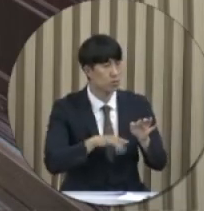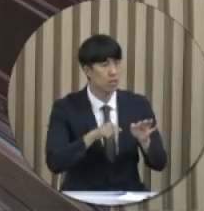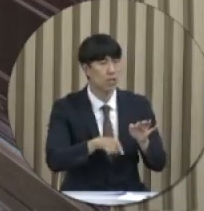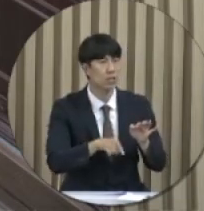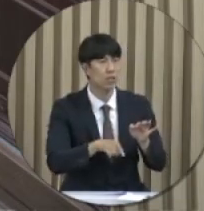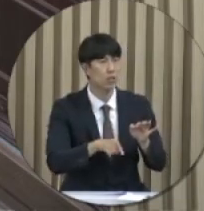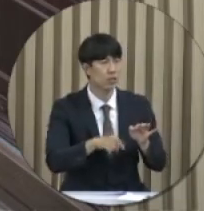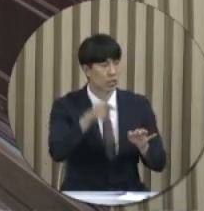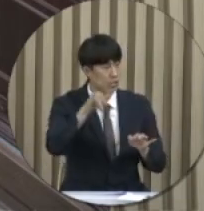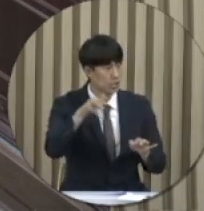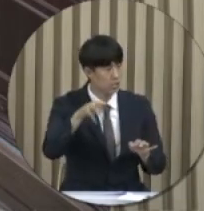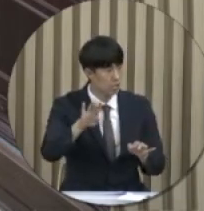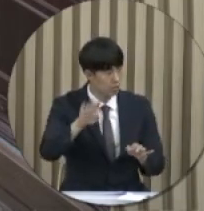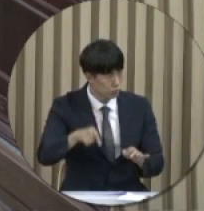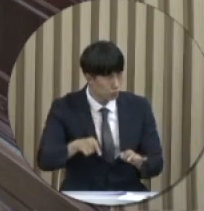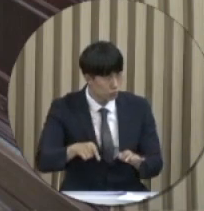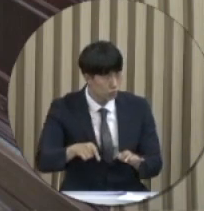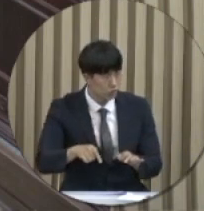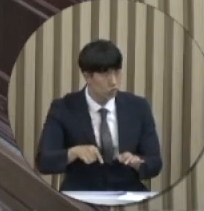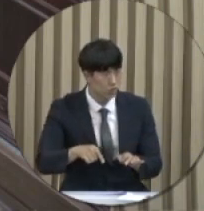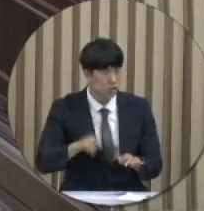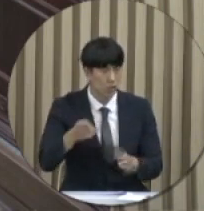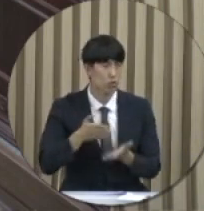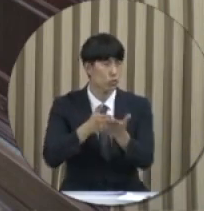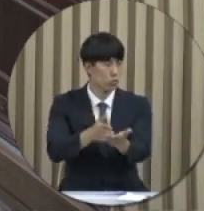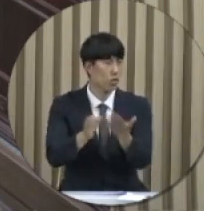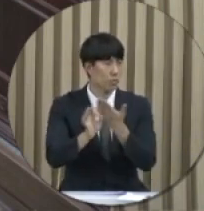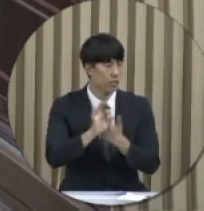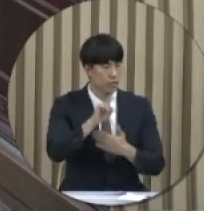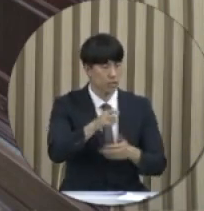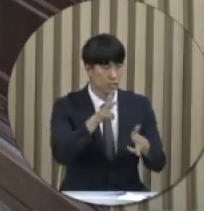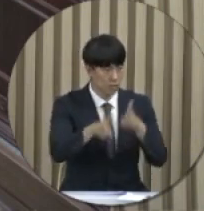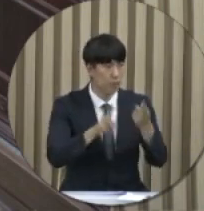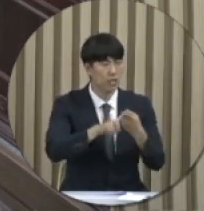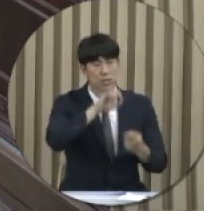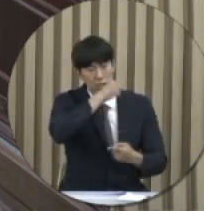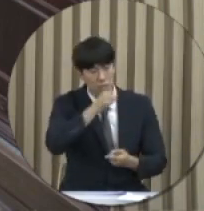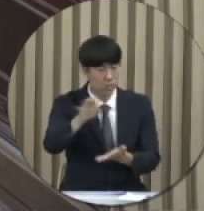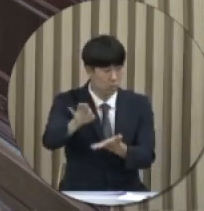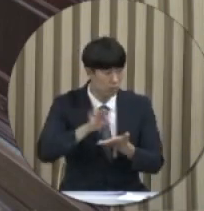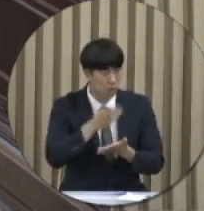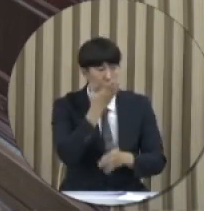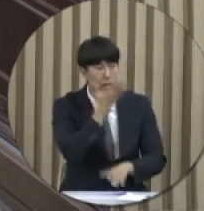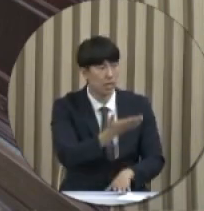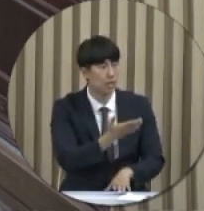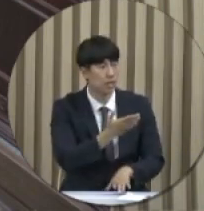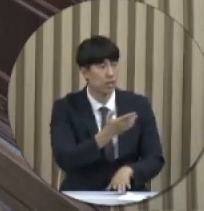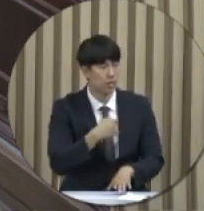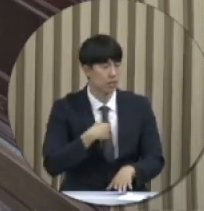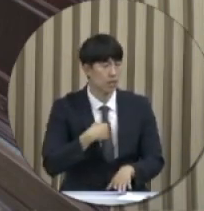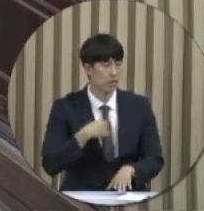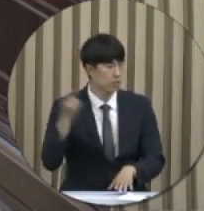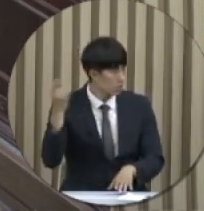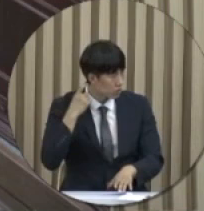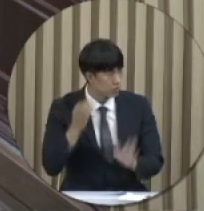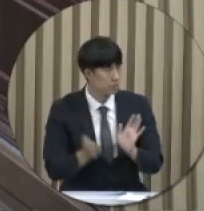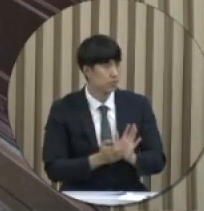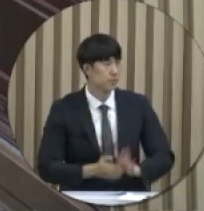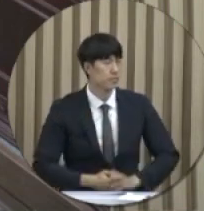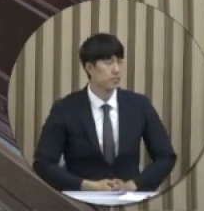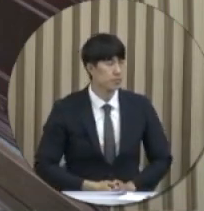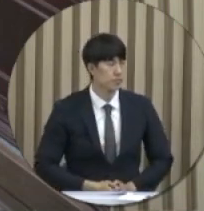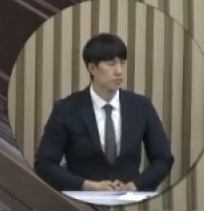이제 기재부에다 예산권을 넘겨서 기재부에 요청하면은 이 사업에 대한 예산을 받을 수가 있다. 이런 이야기를 제가 이제 구두상으로는 일단